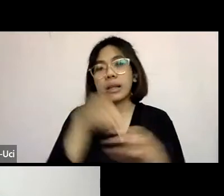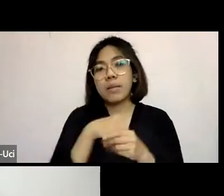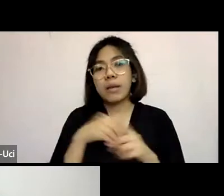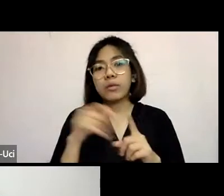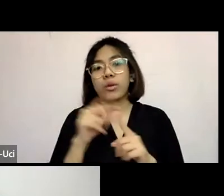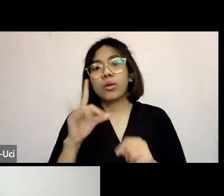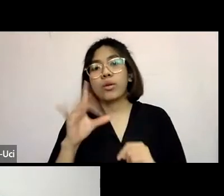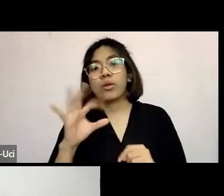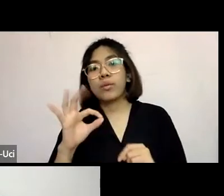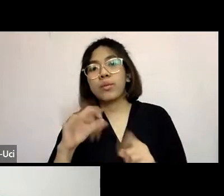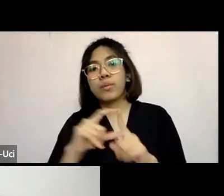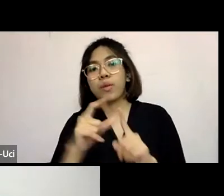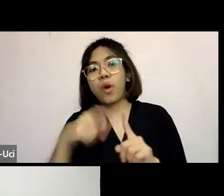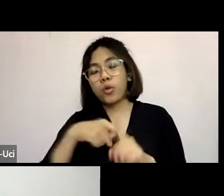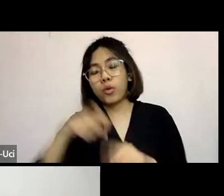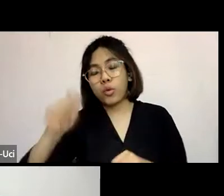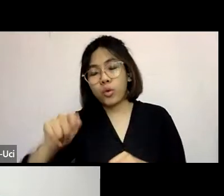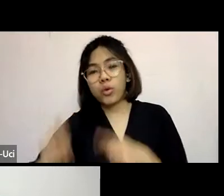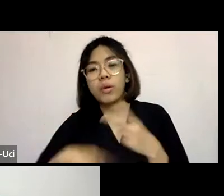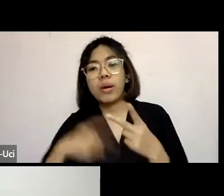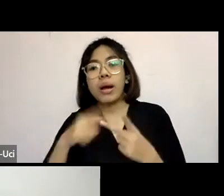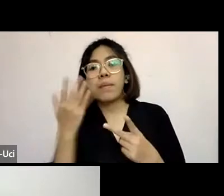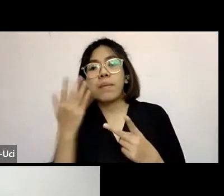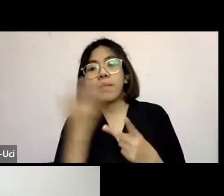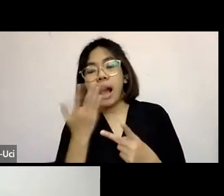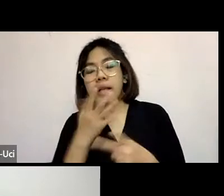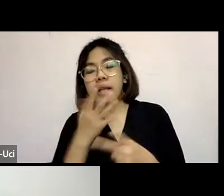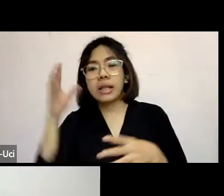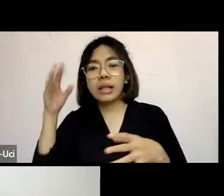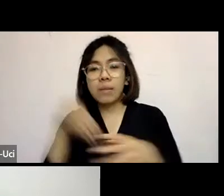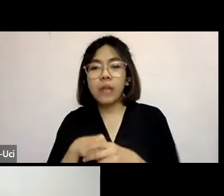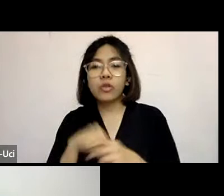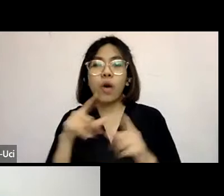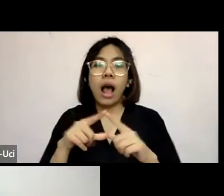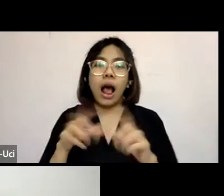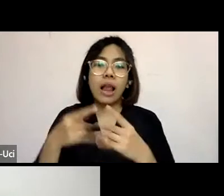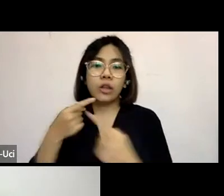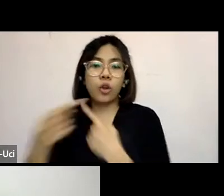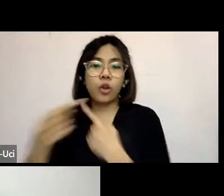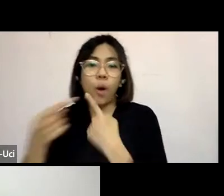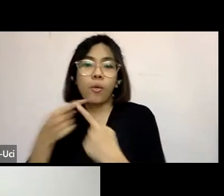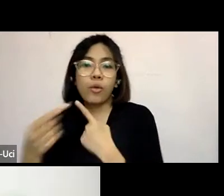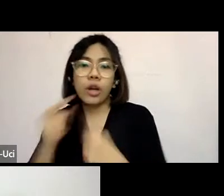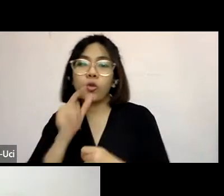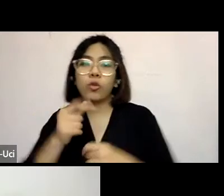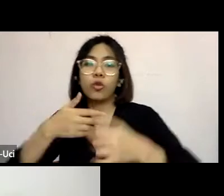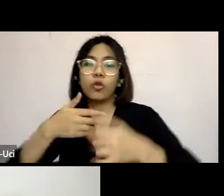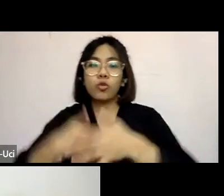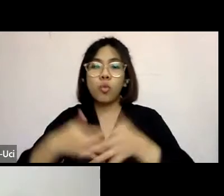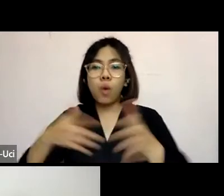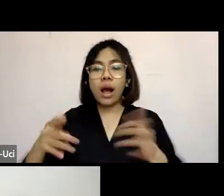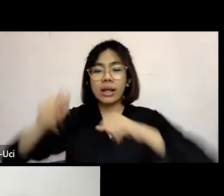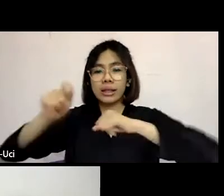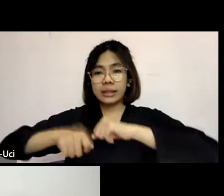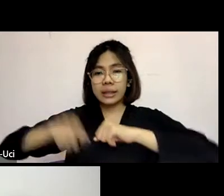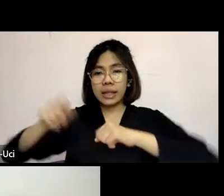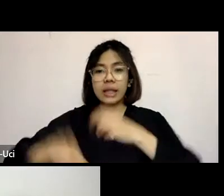di ruang sidang dan bahasa sebagai alat bukti kebahasaan referensi di Indonesia kebanyakan